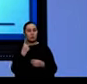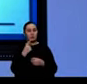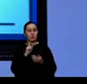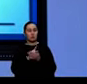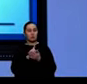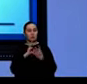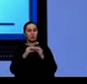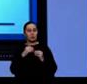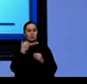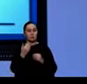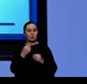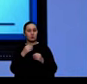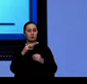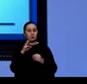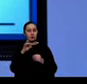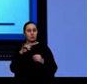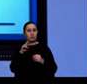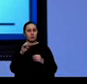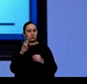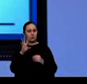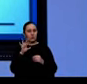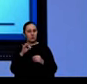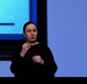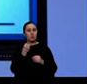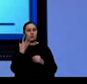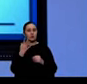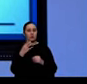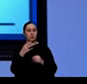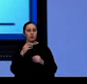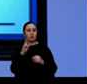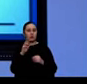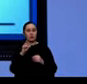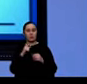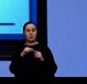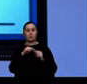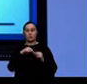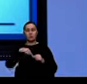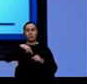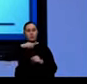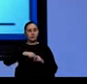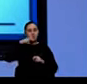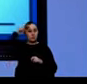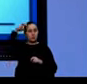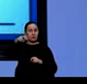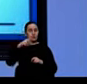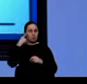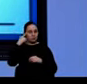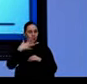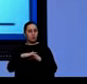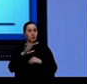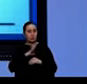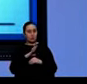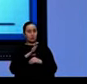Birinchi misol orqali siz turnaning necha kilometr masofada balandlikka uchganini bilib oldingiz.